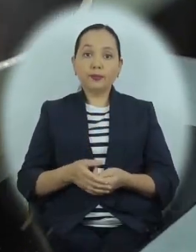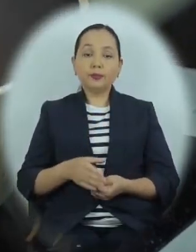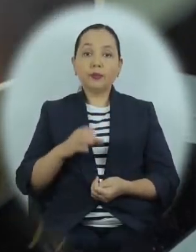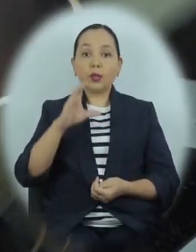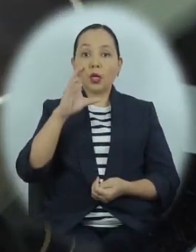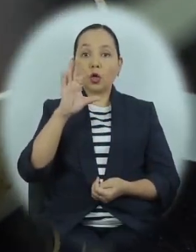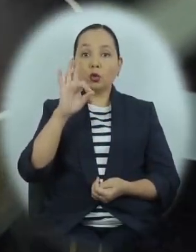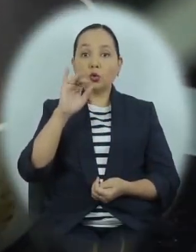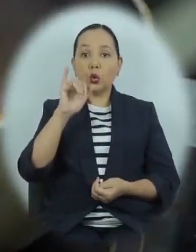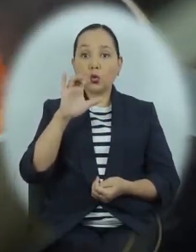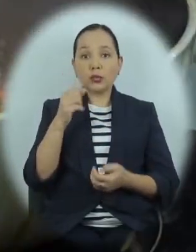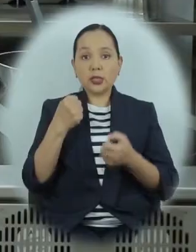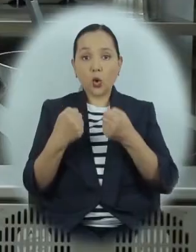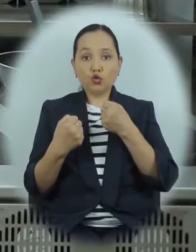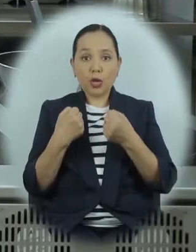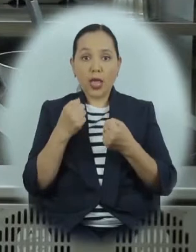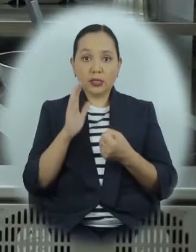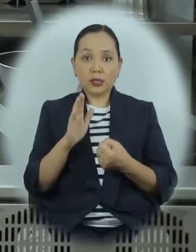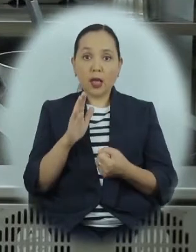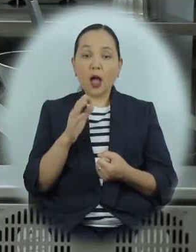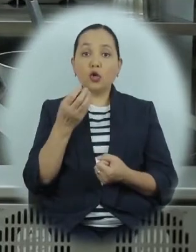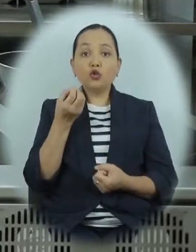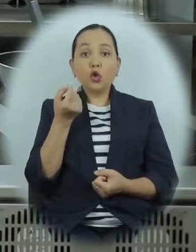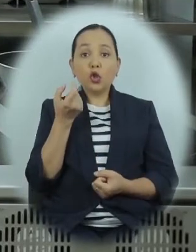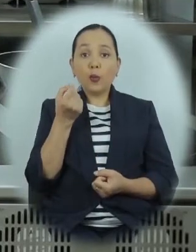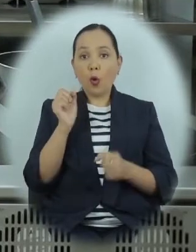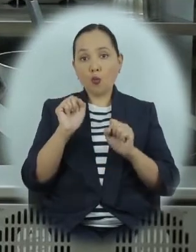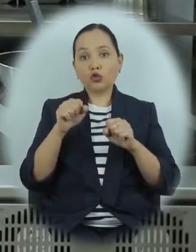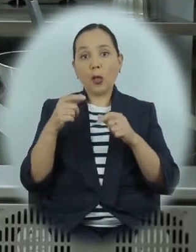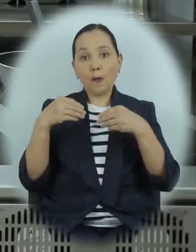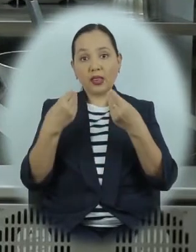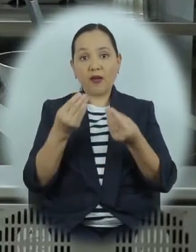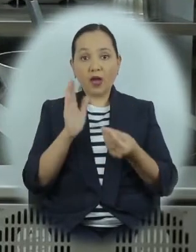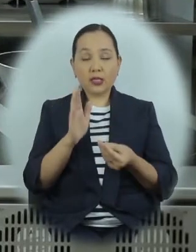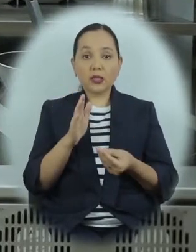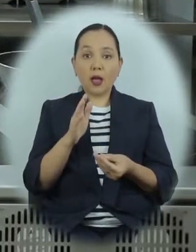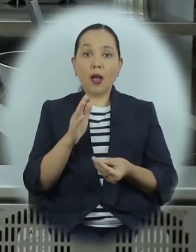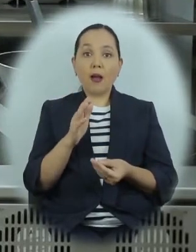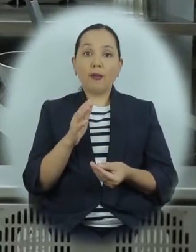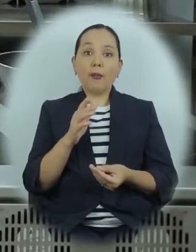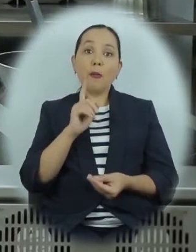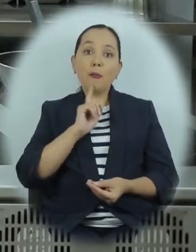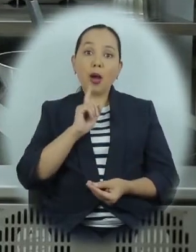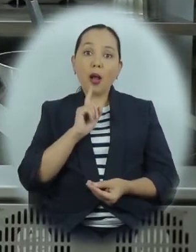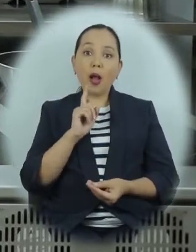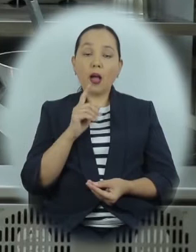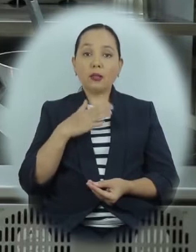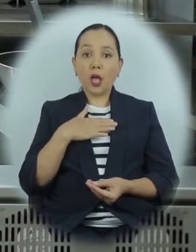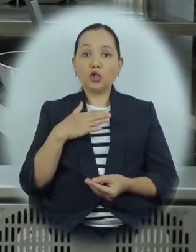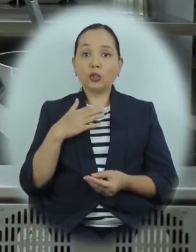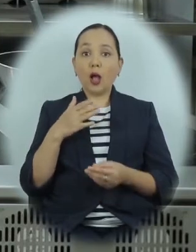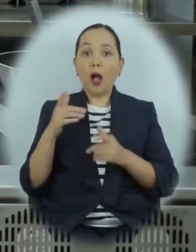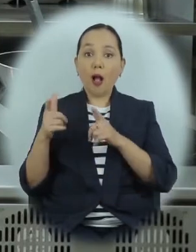Соус загущается. Еще немного и можно подавать. А пока наше